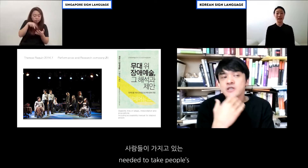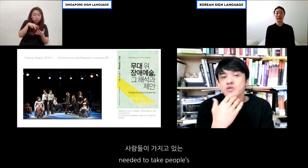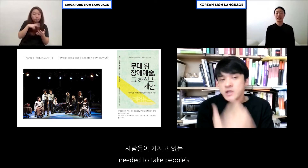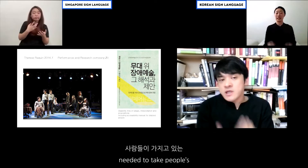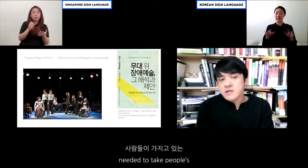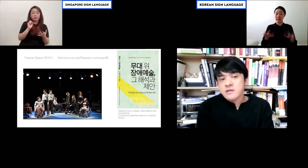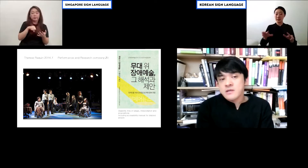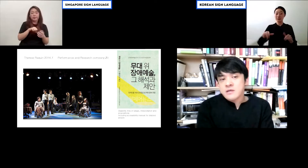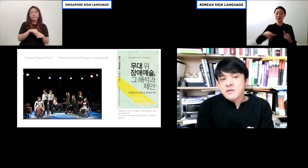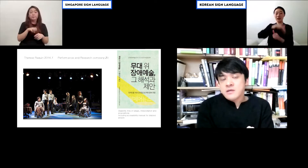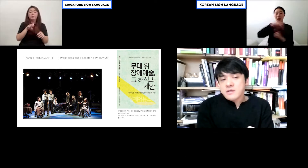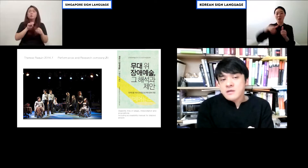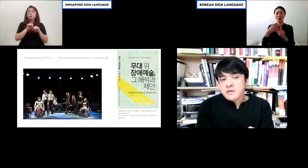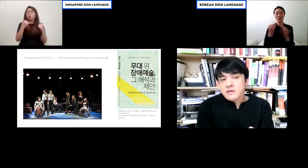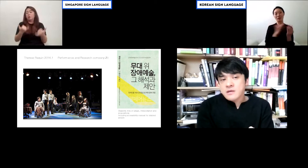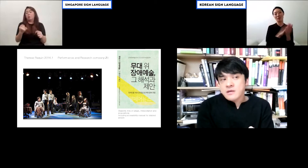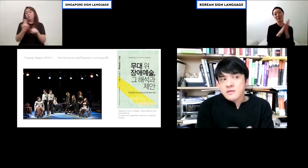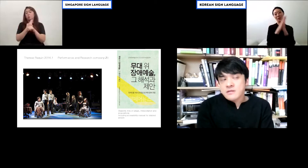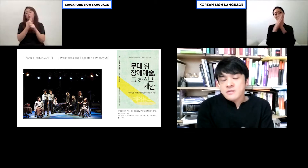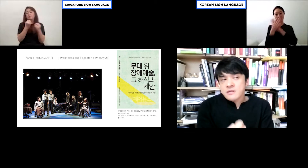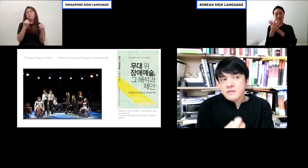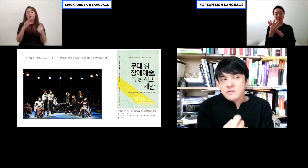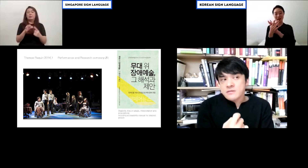사람들이 가지고 있는